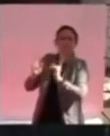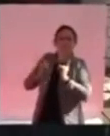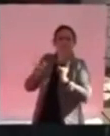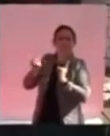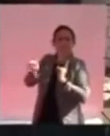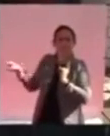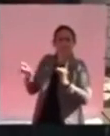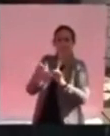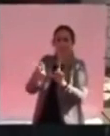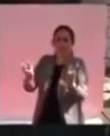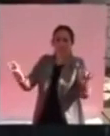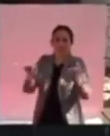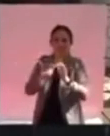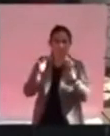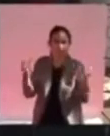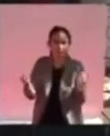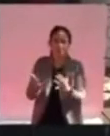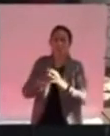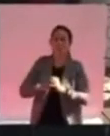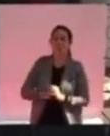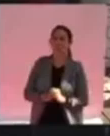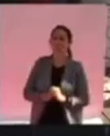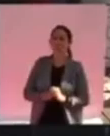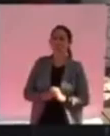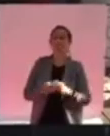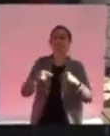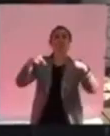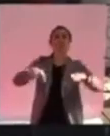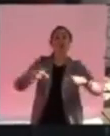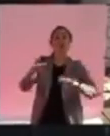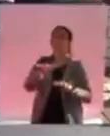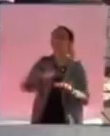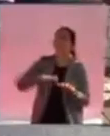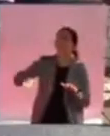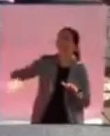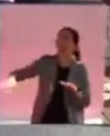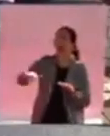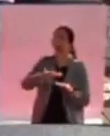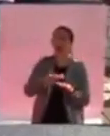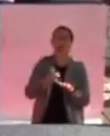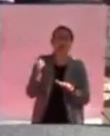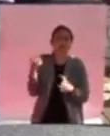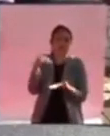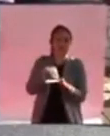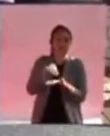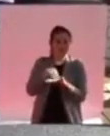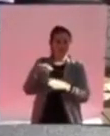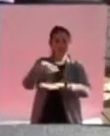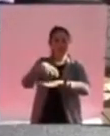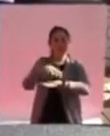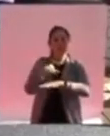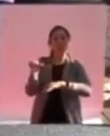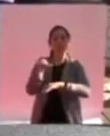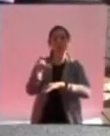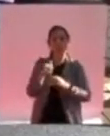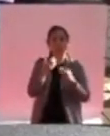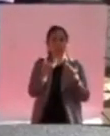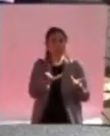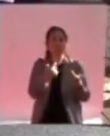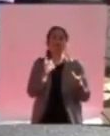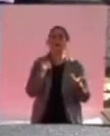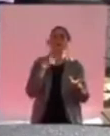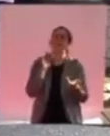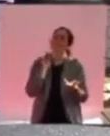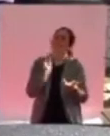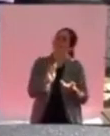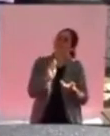per cui oggi in questa piazza di fronte a lei ministro speranza chiediamo che venga